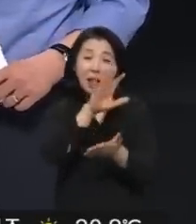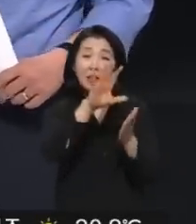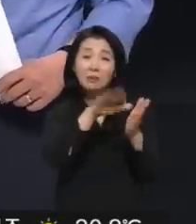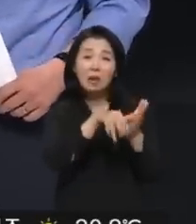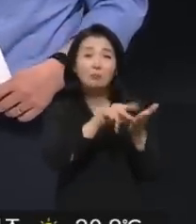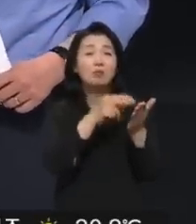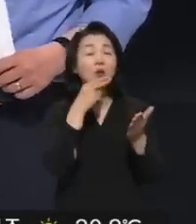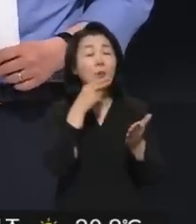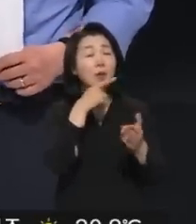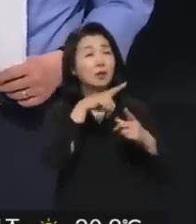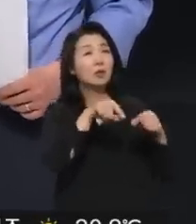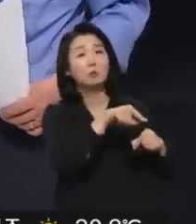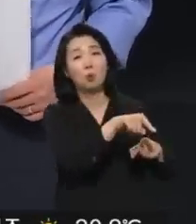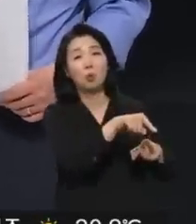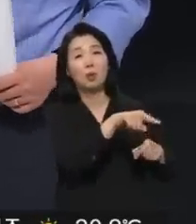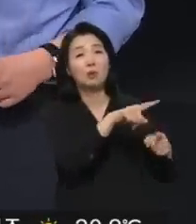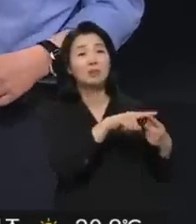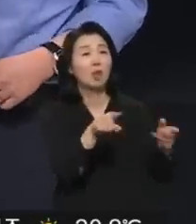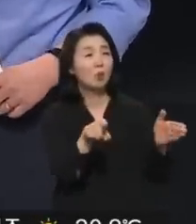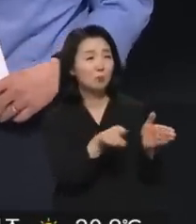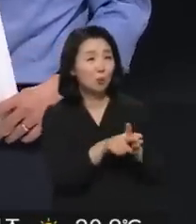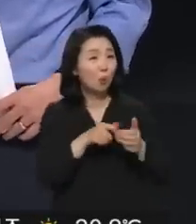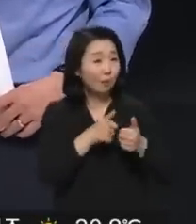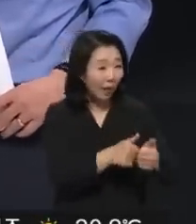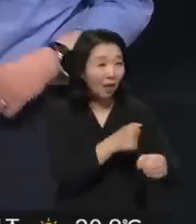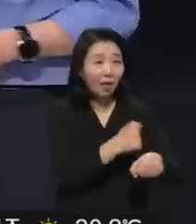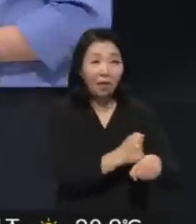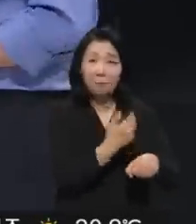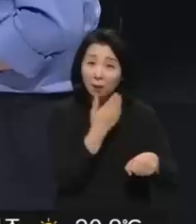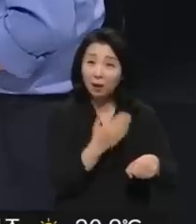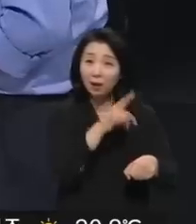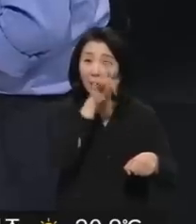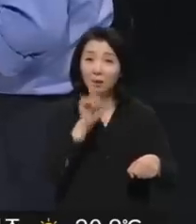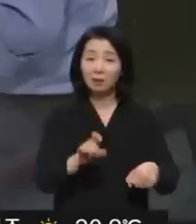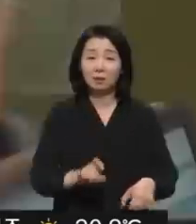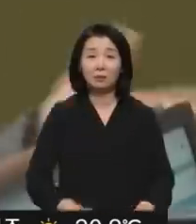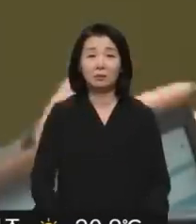없다는 일본의 주장을 그대로 믿고 따른다면 말입니다.